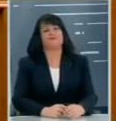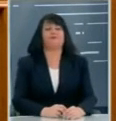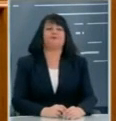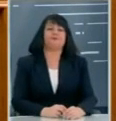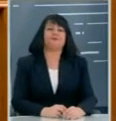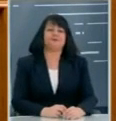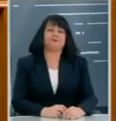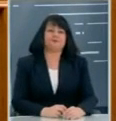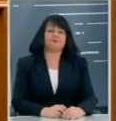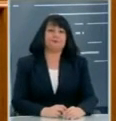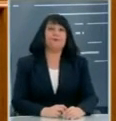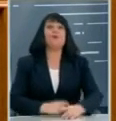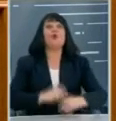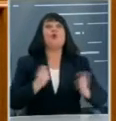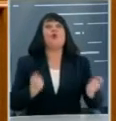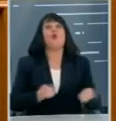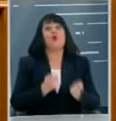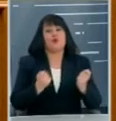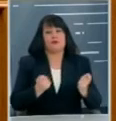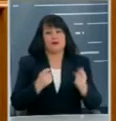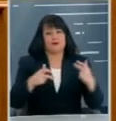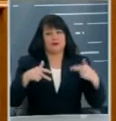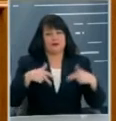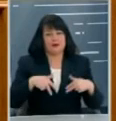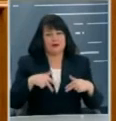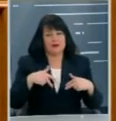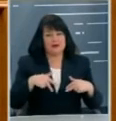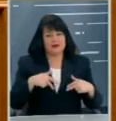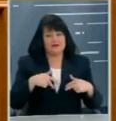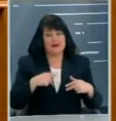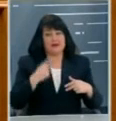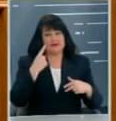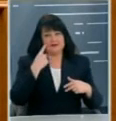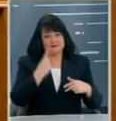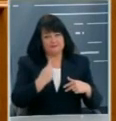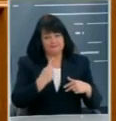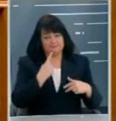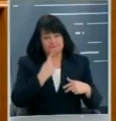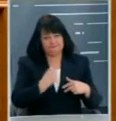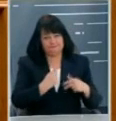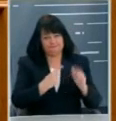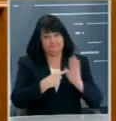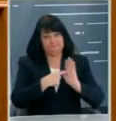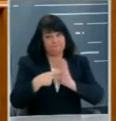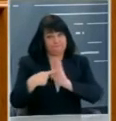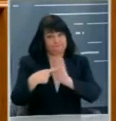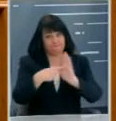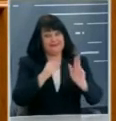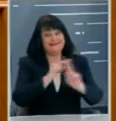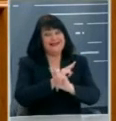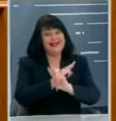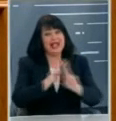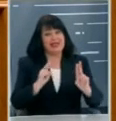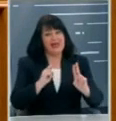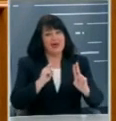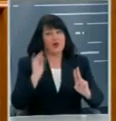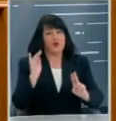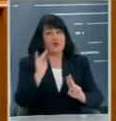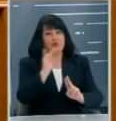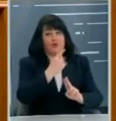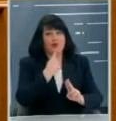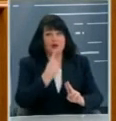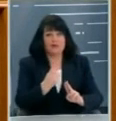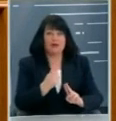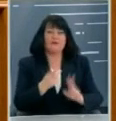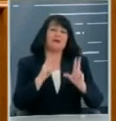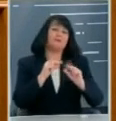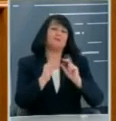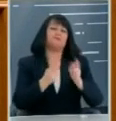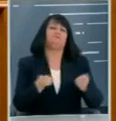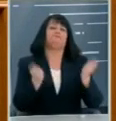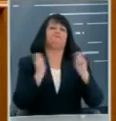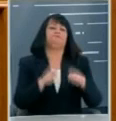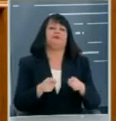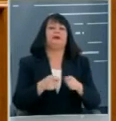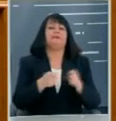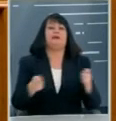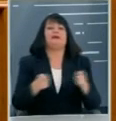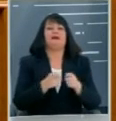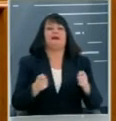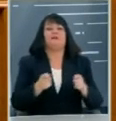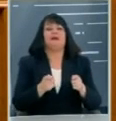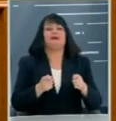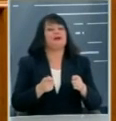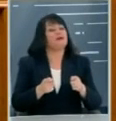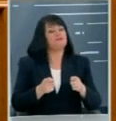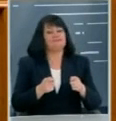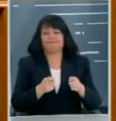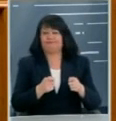Σε κάθε περίπτωση όμως η κυβέρνηση έχει καταστήσει σαφές προς όλες τις κατευθύνσεις ότι δεν συζητά μέτρα εφόσον αυτά